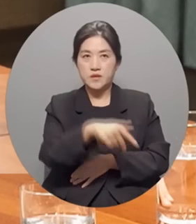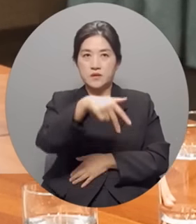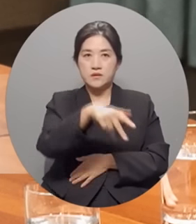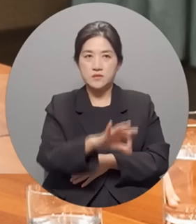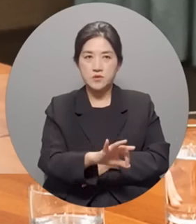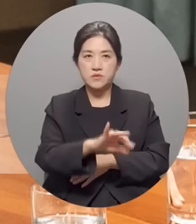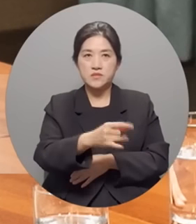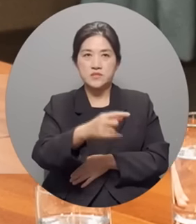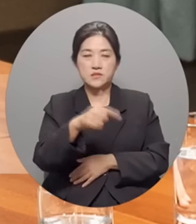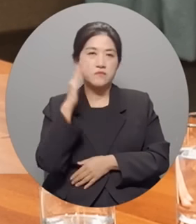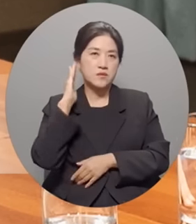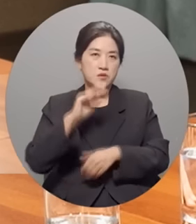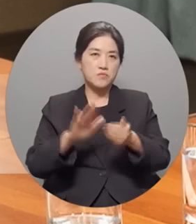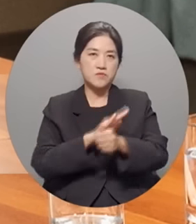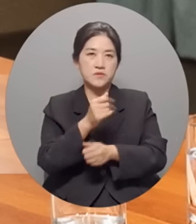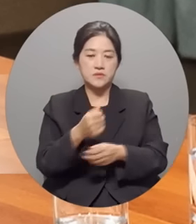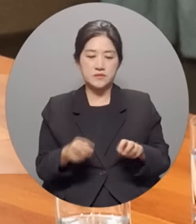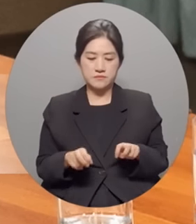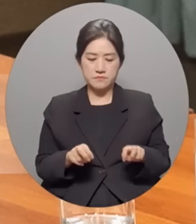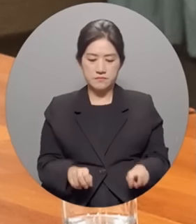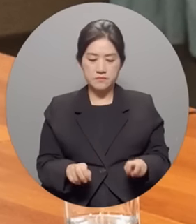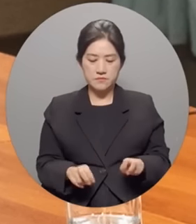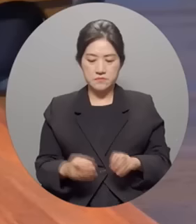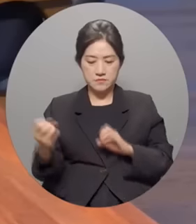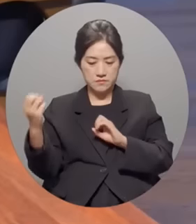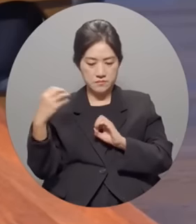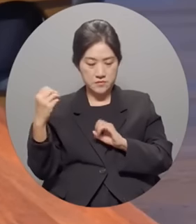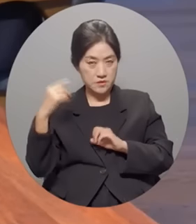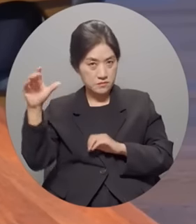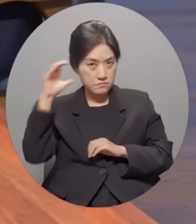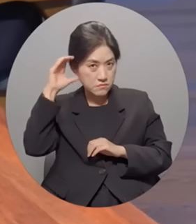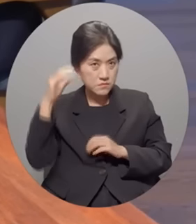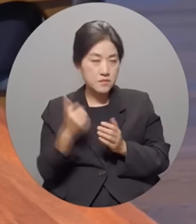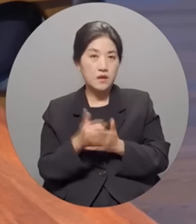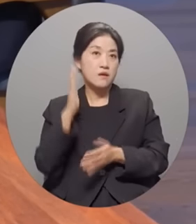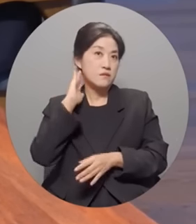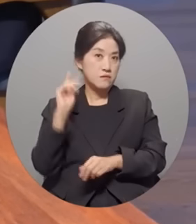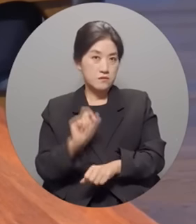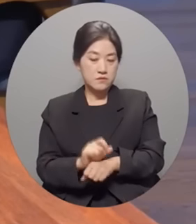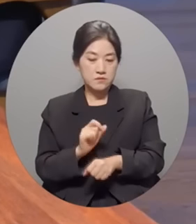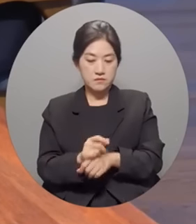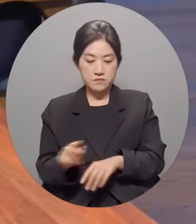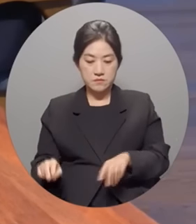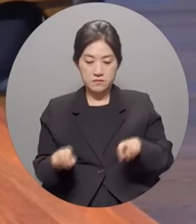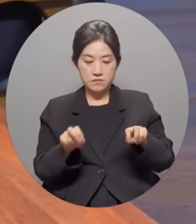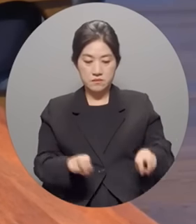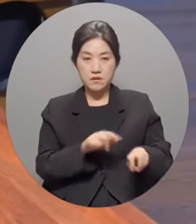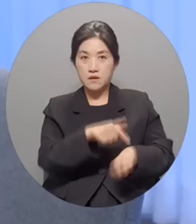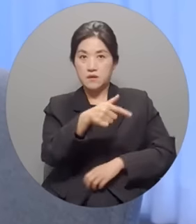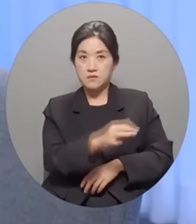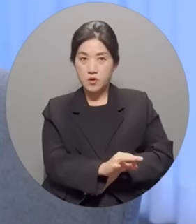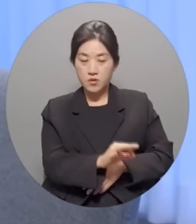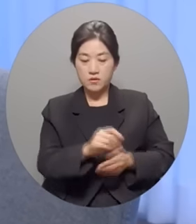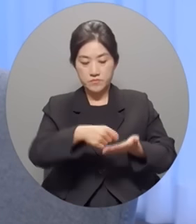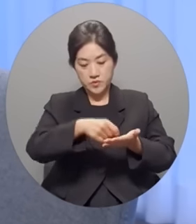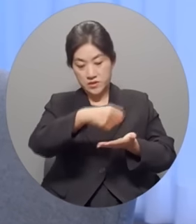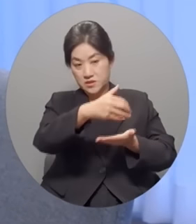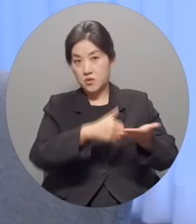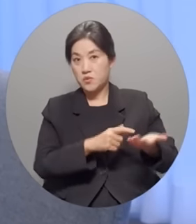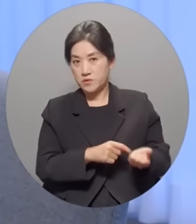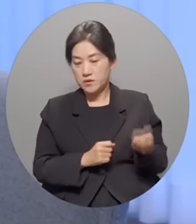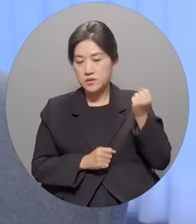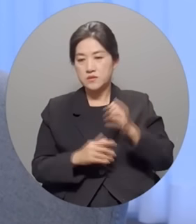대통령 비서실장이 함께 앉아 대화를 들었습니다 대통령실은 배석한 정 비서실장의 속기를 바탕으로